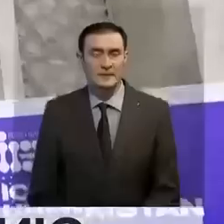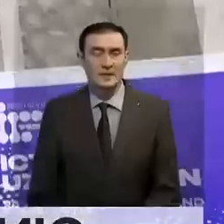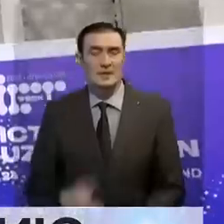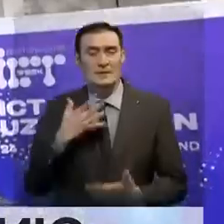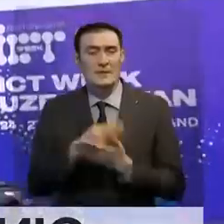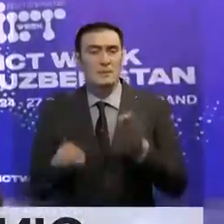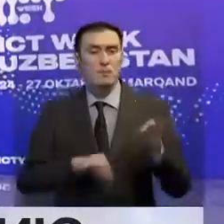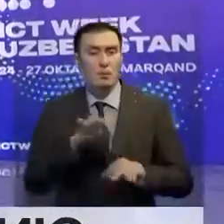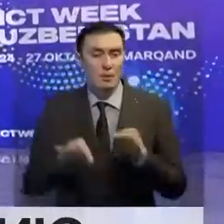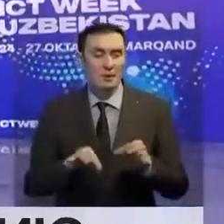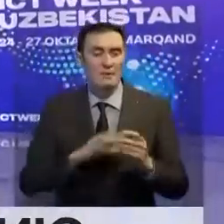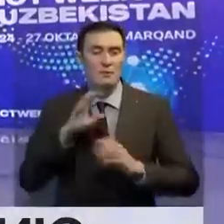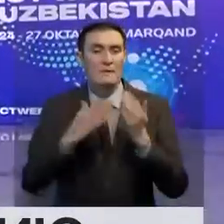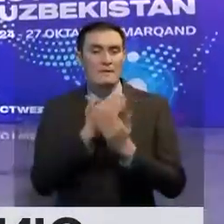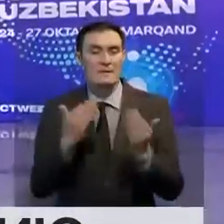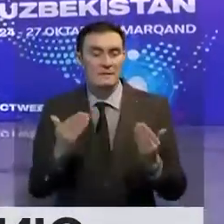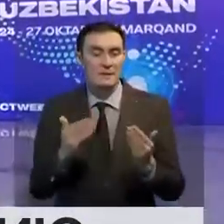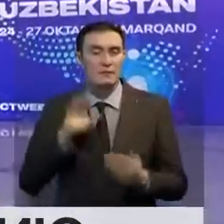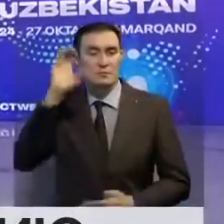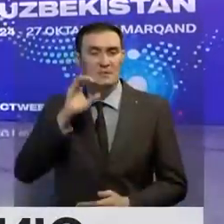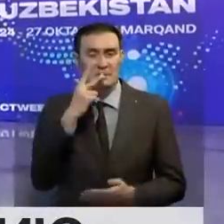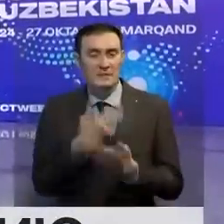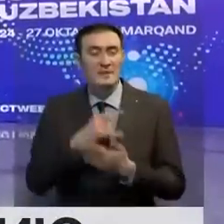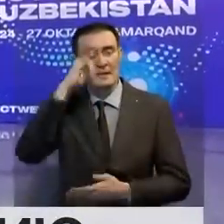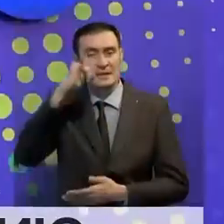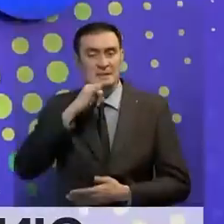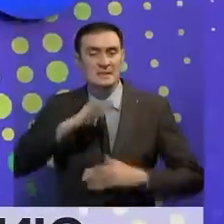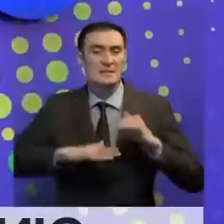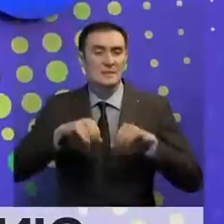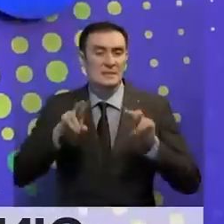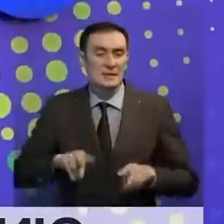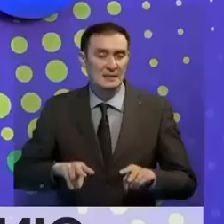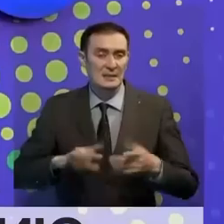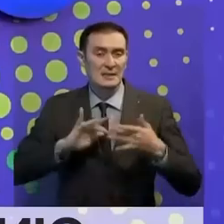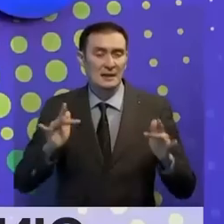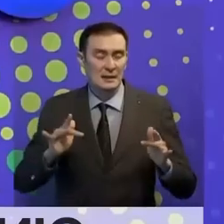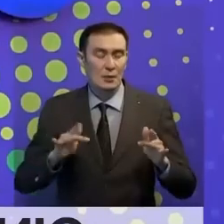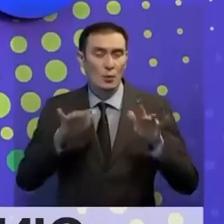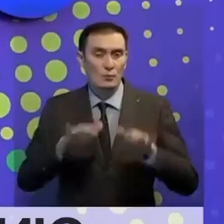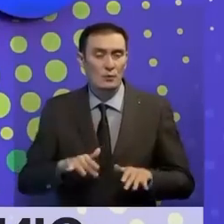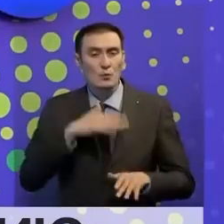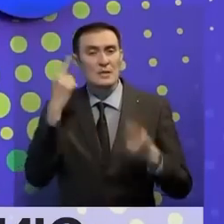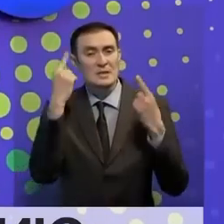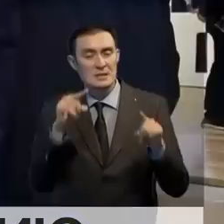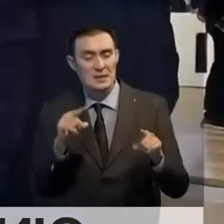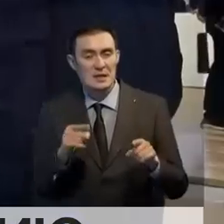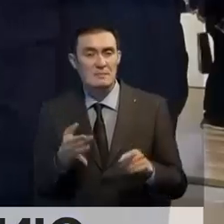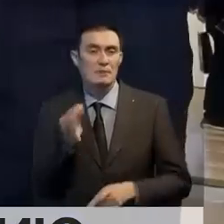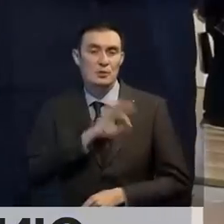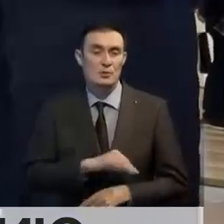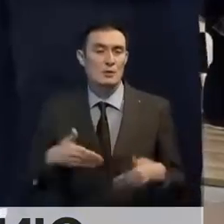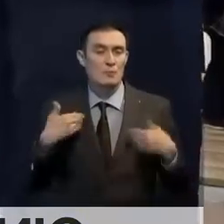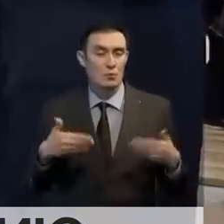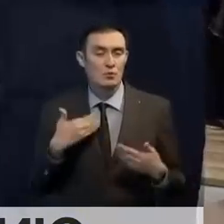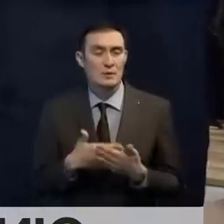Свои проекты на международной выставке в Самарканде представили и казахстанские IT-специалисты. Многие идеи уже приносят пользу, в